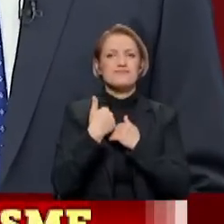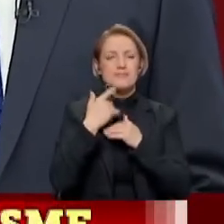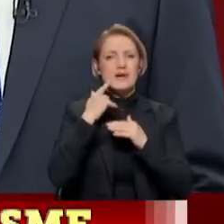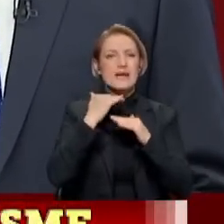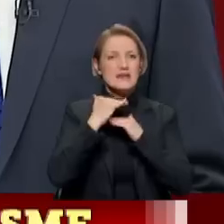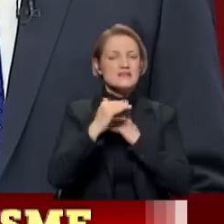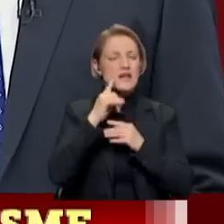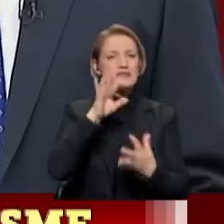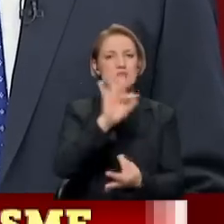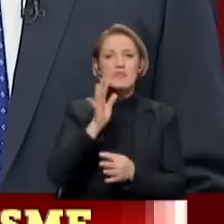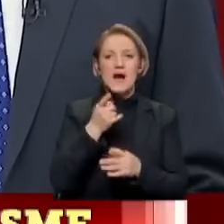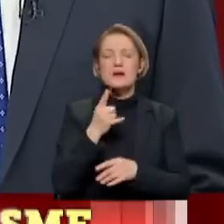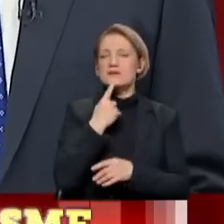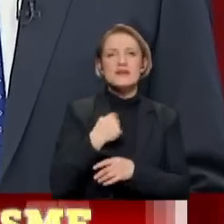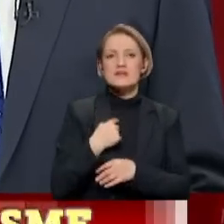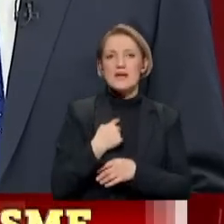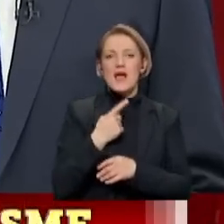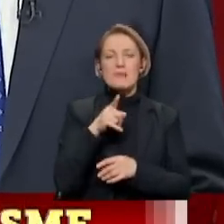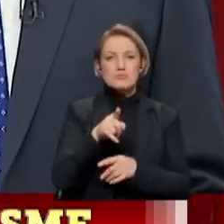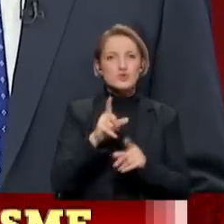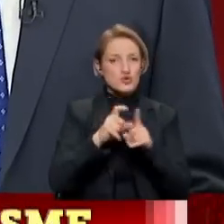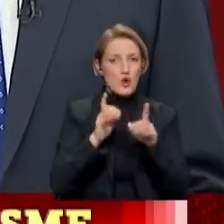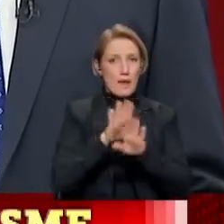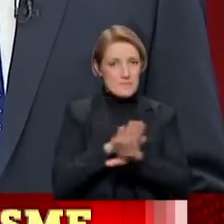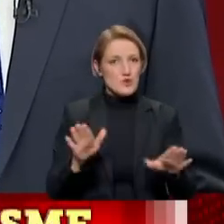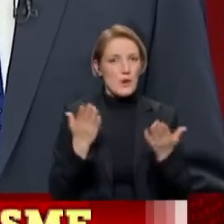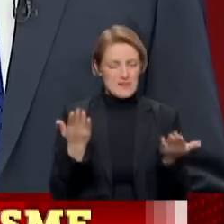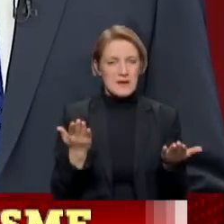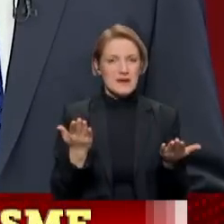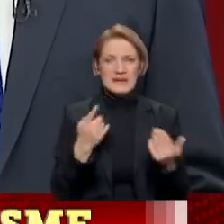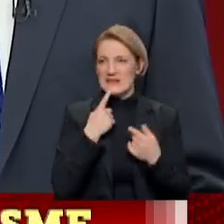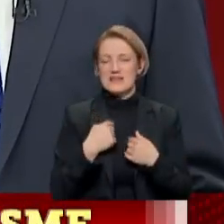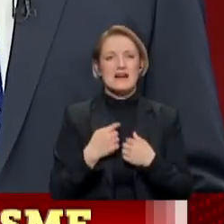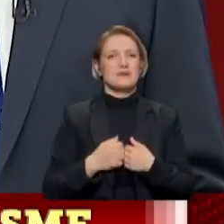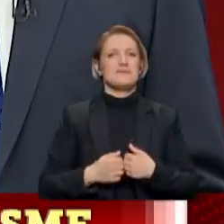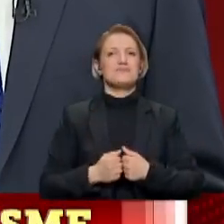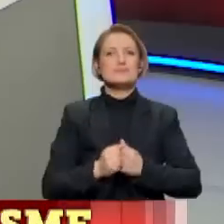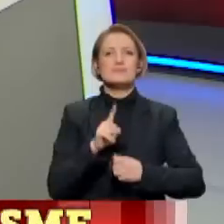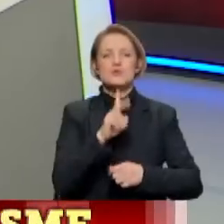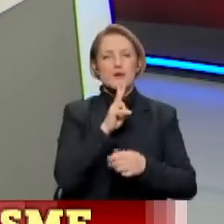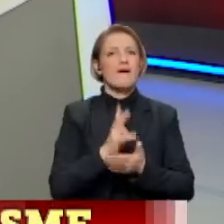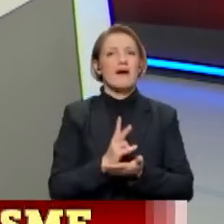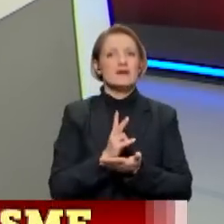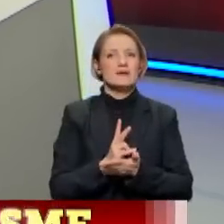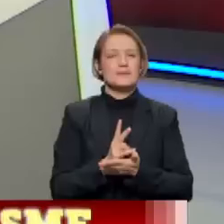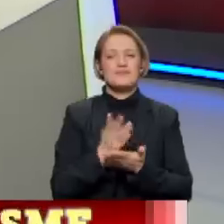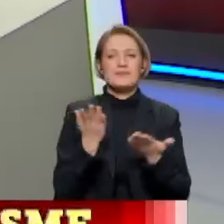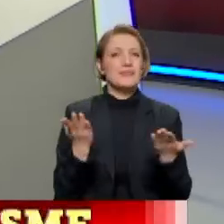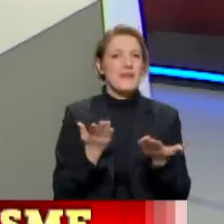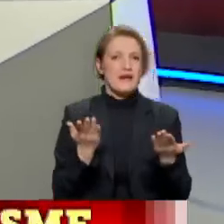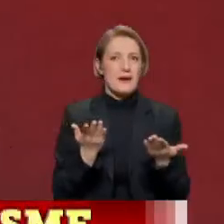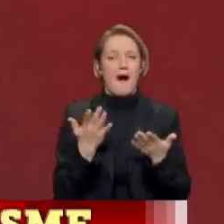bitiyor değil mi artık bu dönem dediler. Ve çok önemliydi bu verdikleri mesaj. Peki bu kararlılığı